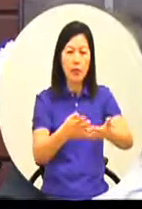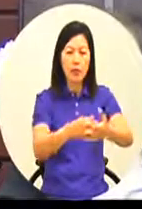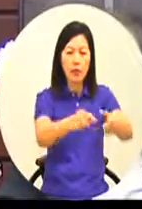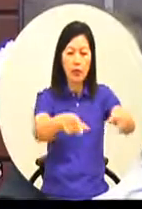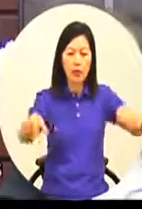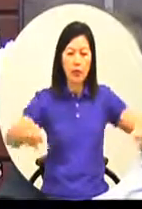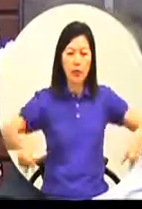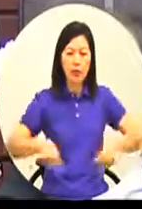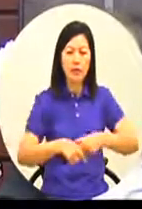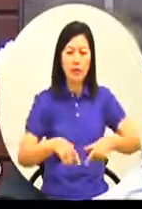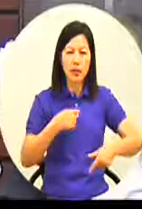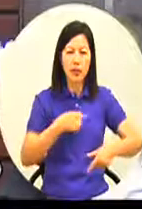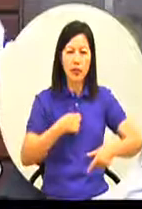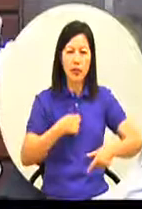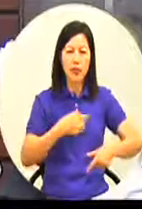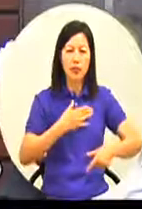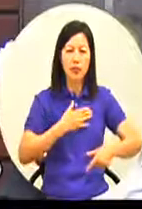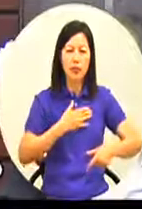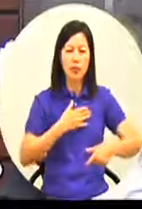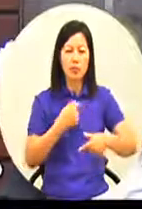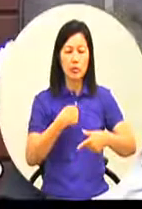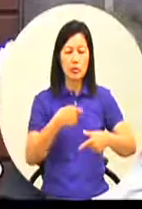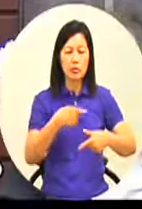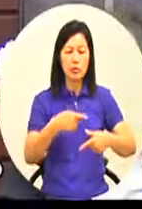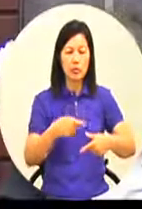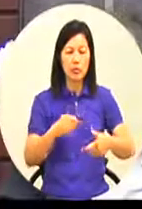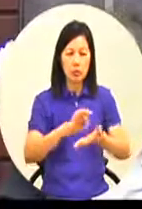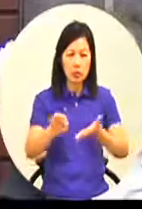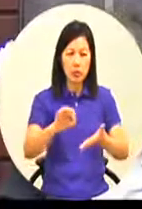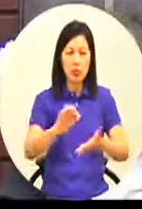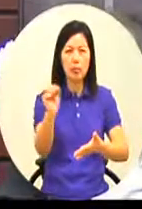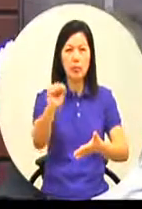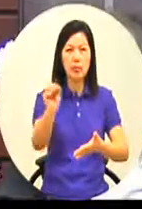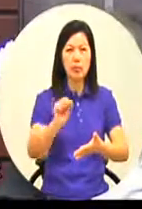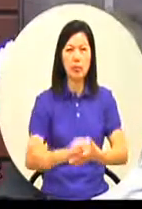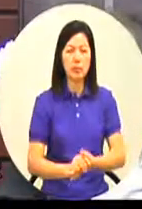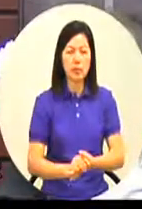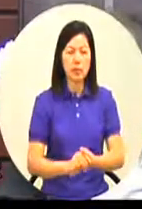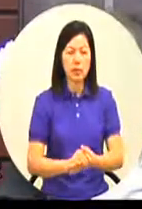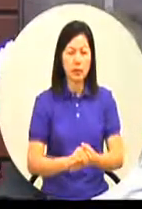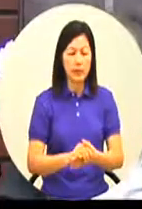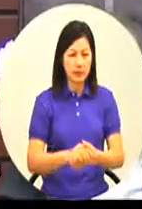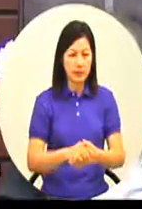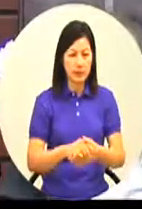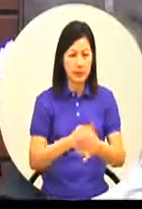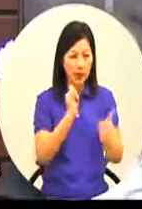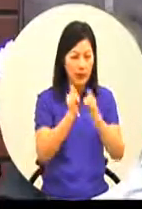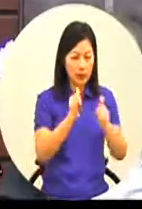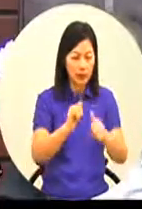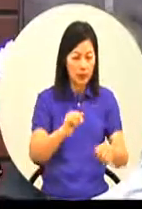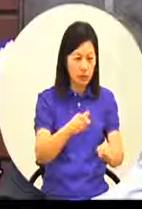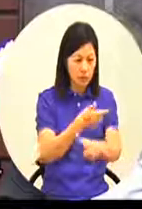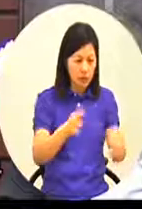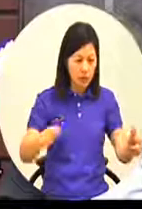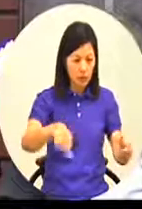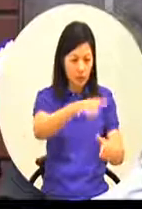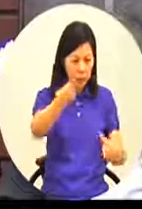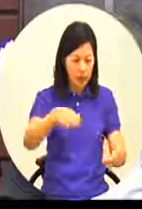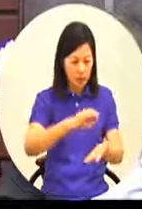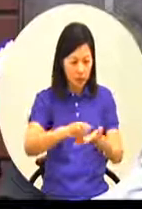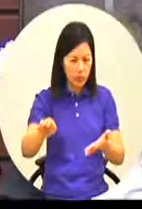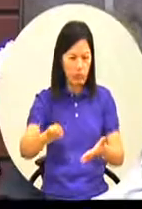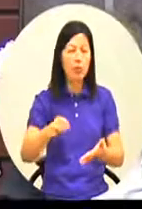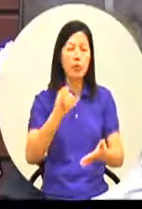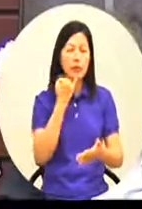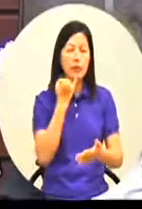球，阮的长者你使用，恁别人袂当来使用。可是让所有的市民朋友都可以共同来使用，只要这几